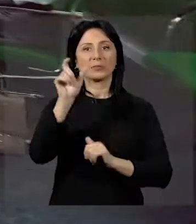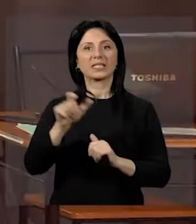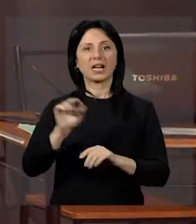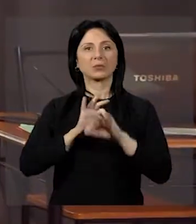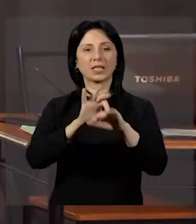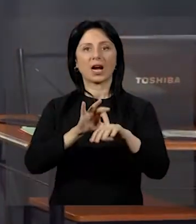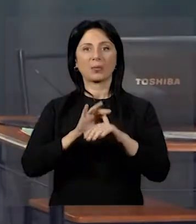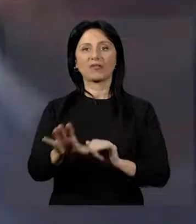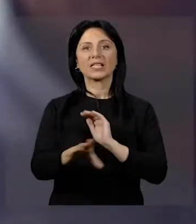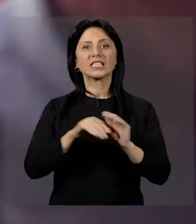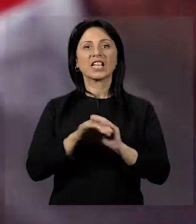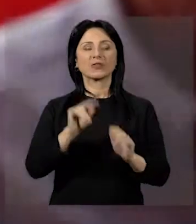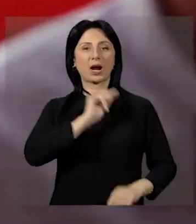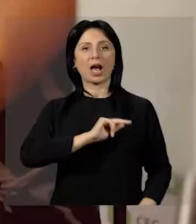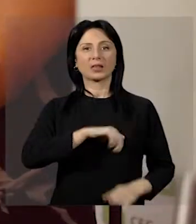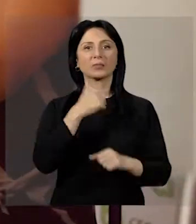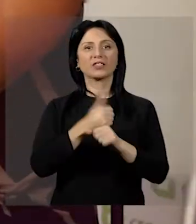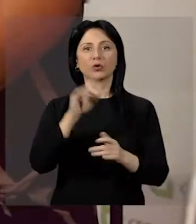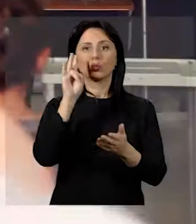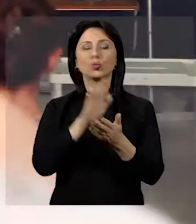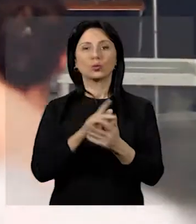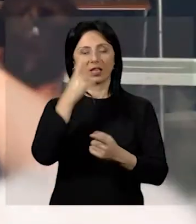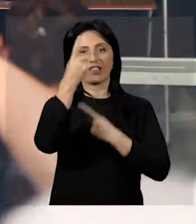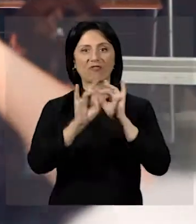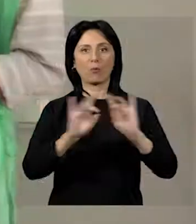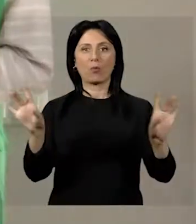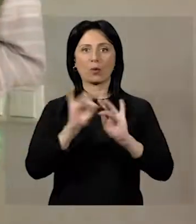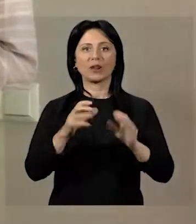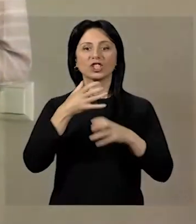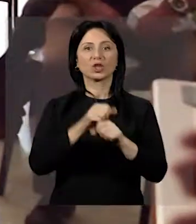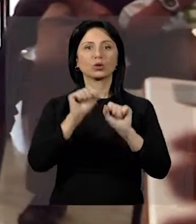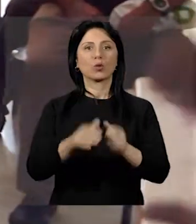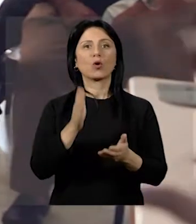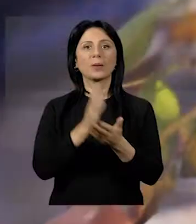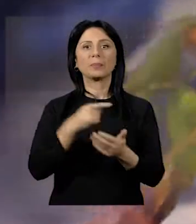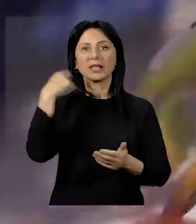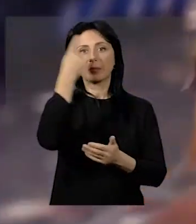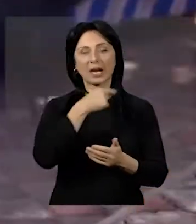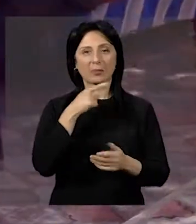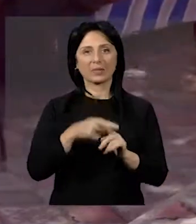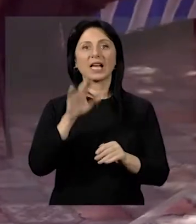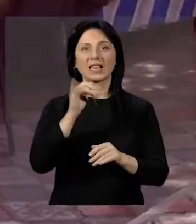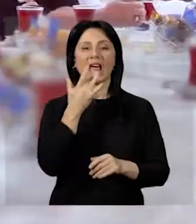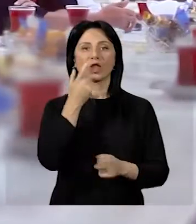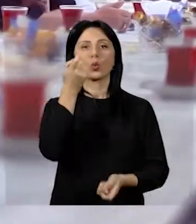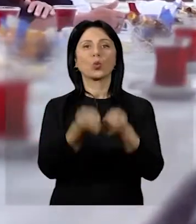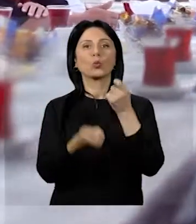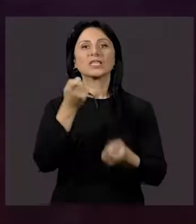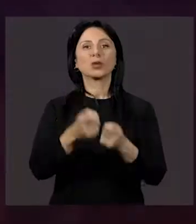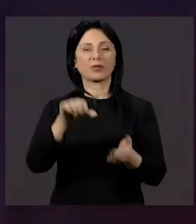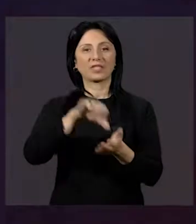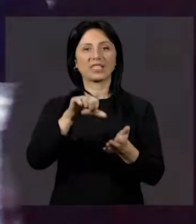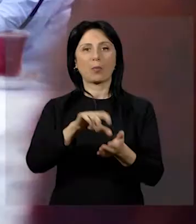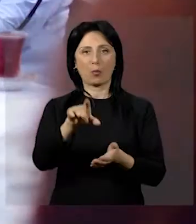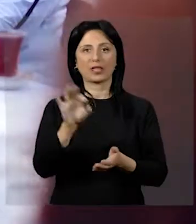և ուսուցման կենտրոնի որակավորված մասնակիցները։ Ընտրական վարչությունը անընդմեջ տեղեկություն է հաղորդում սահմանափակ կարողություններ ունեցող անձանց